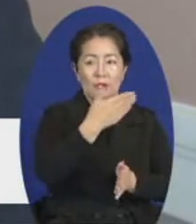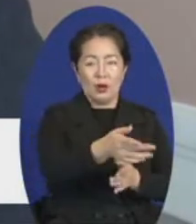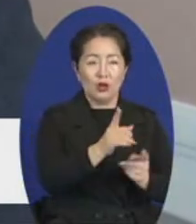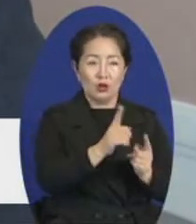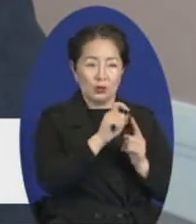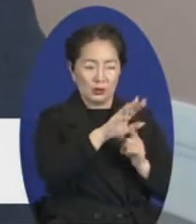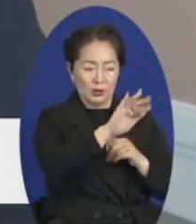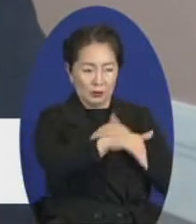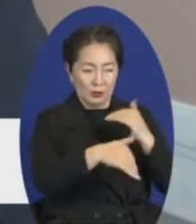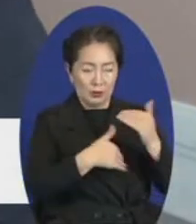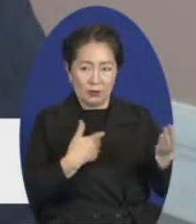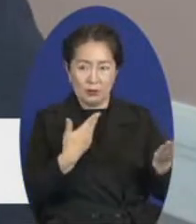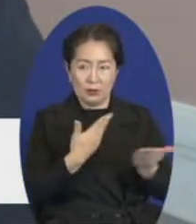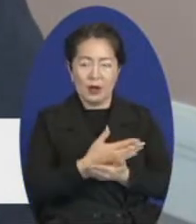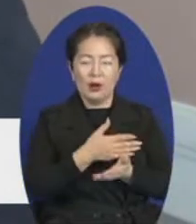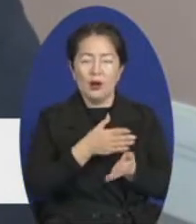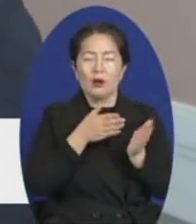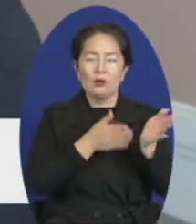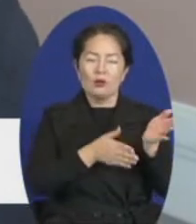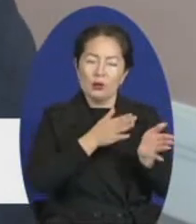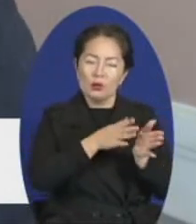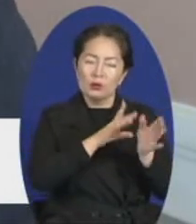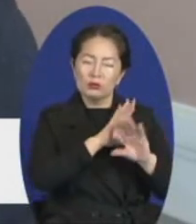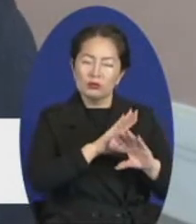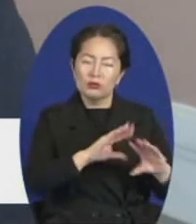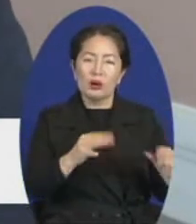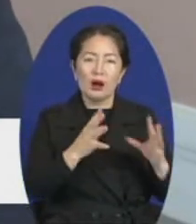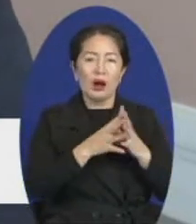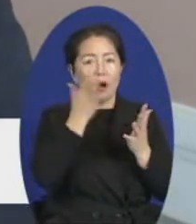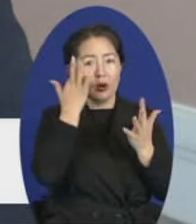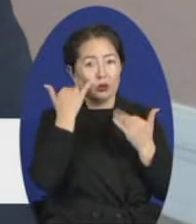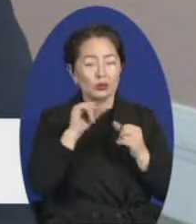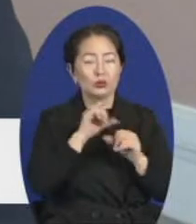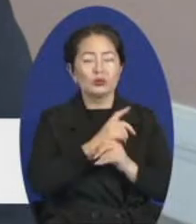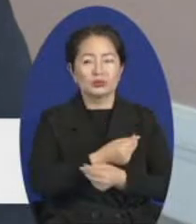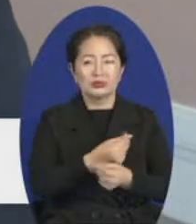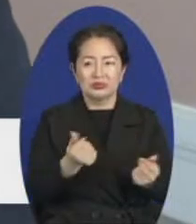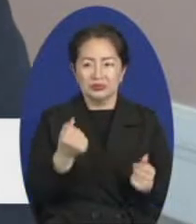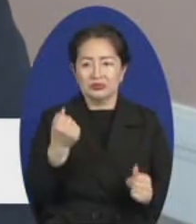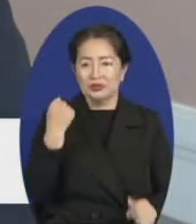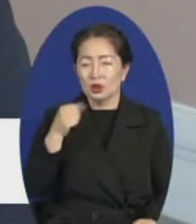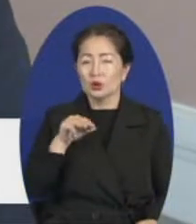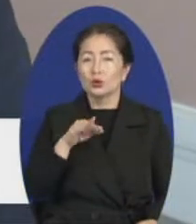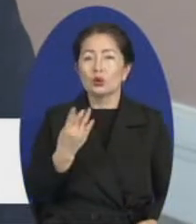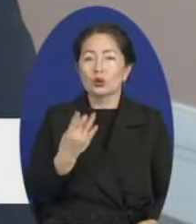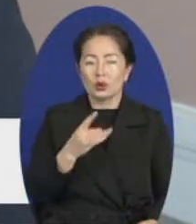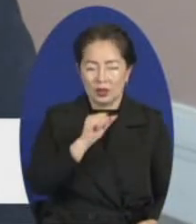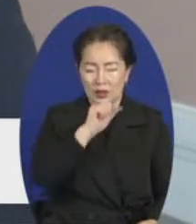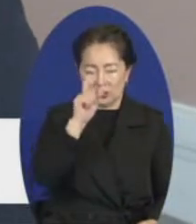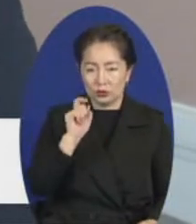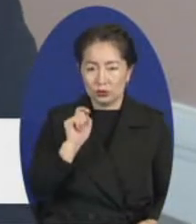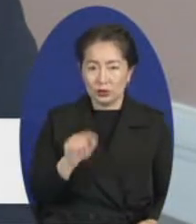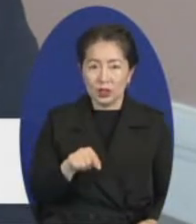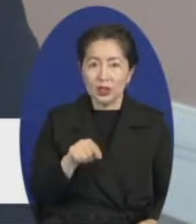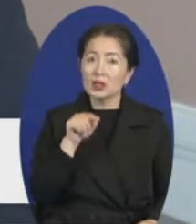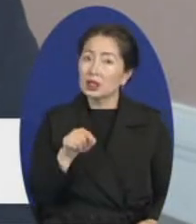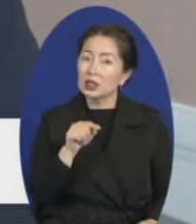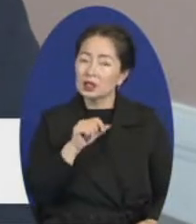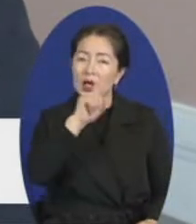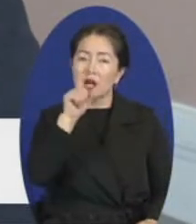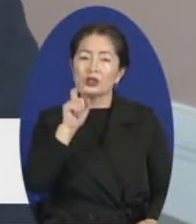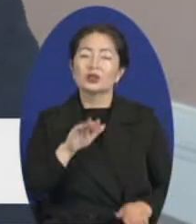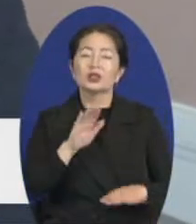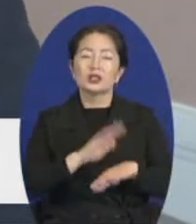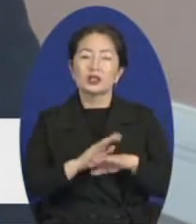тэрэгийг хүлээлгээд өгчих юм бол энэ бөөгнөрөл 10 хоногийн дотор л байх болно. А энэ бол нэгэн төр зургийн л асуудал тийм. Энэ асуудал бол